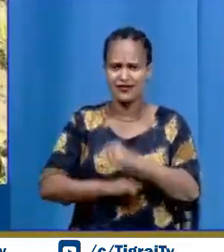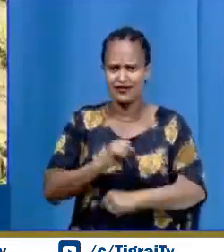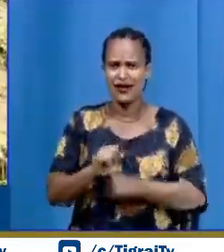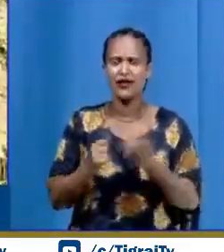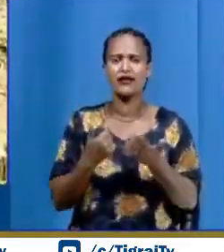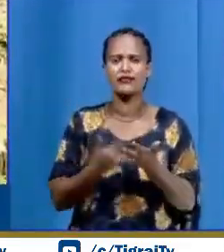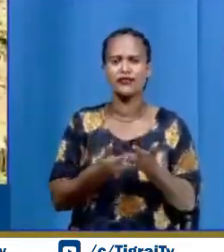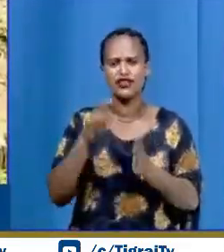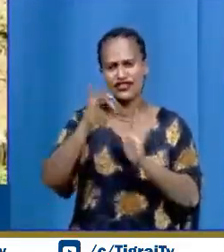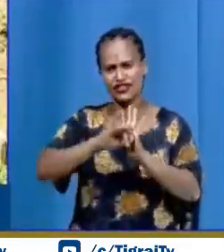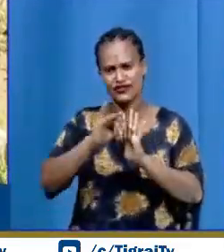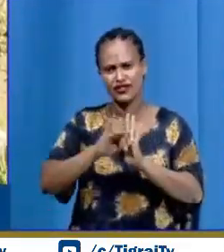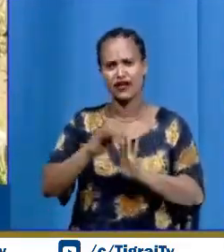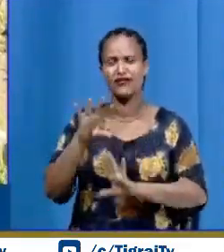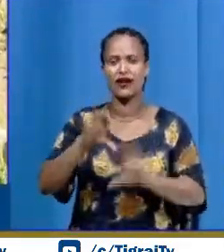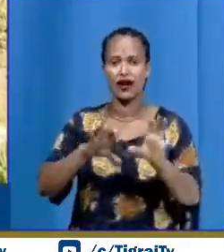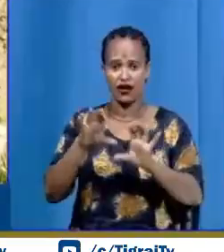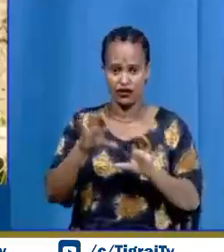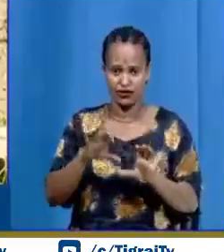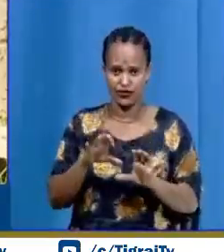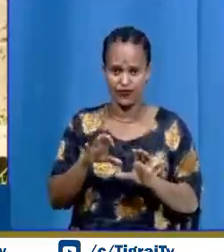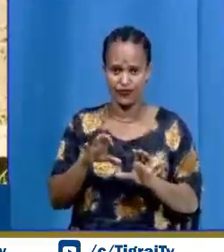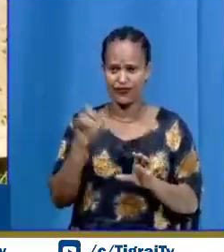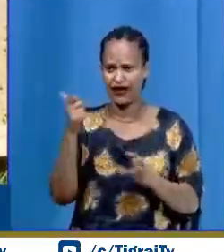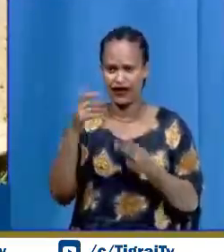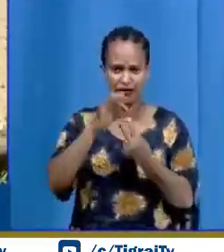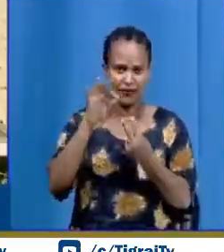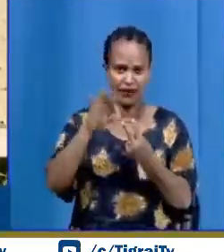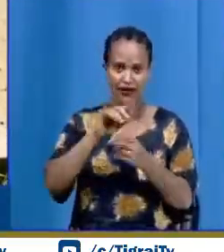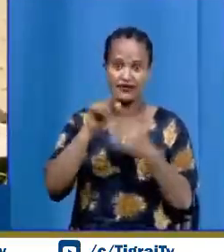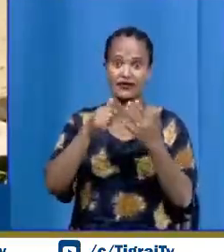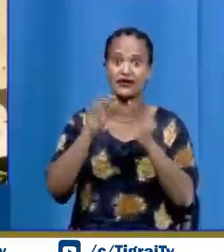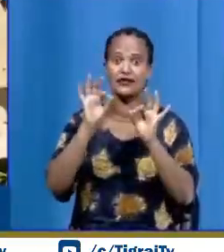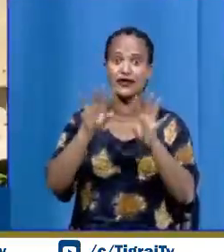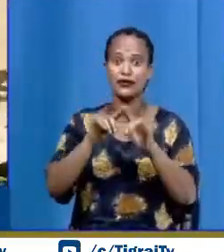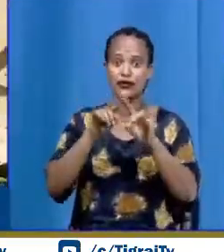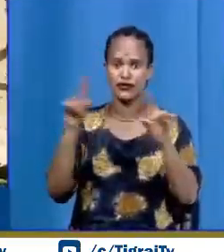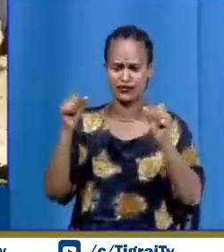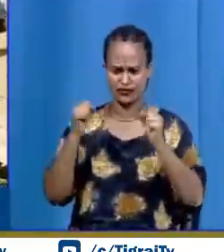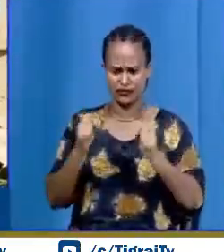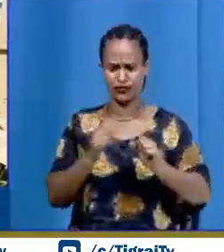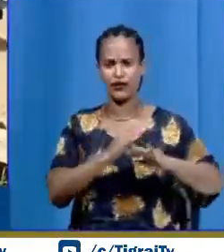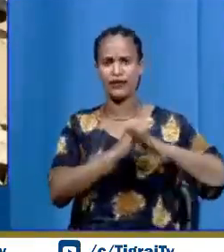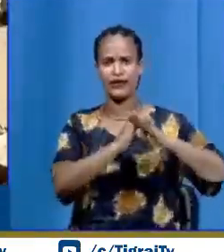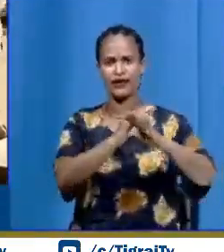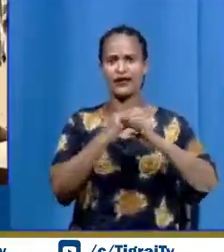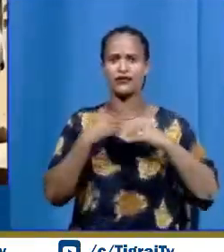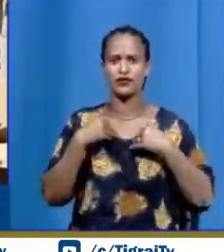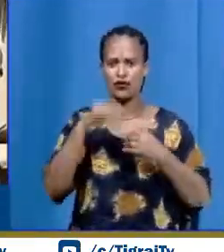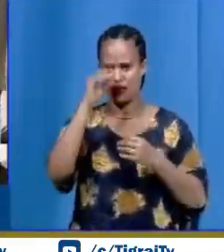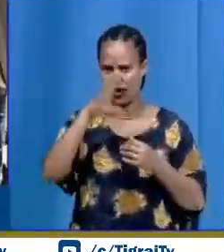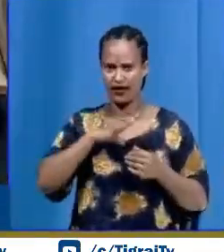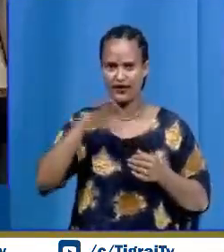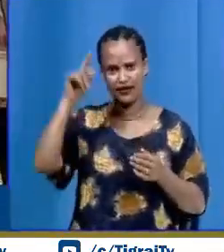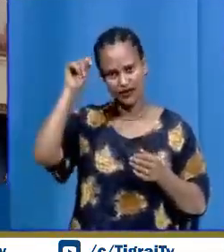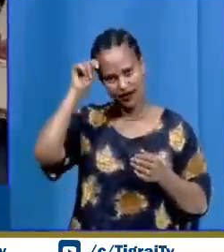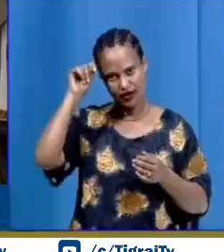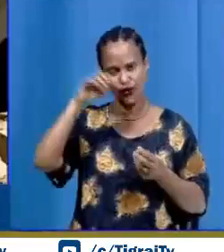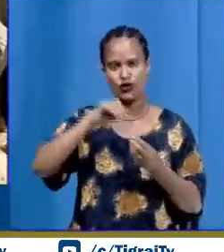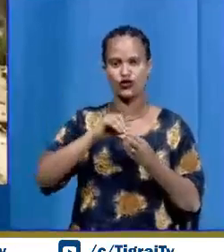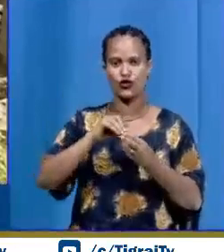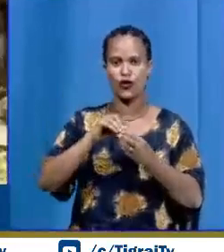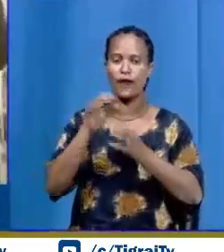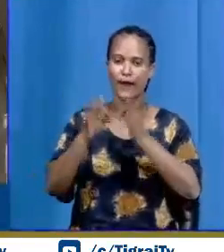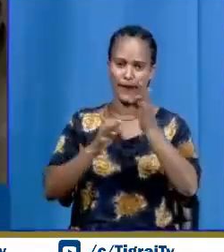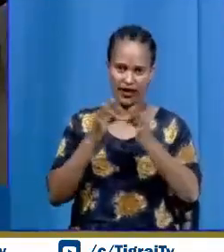ከምዚ ዝበለ ጨፍጫፍ የካይደሉም ካሊእ መማርፂ ስለ ዘይብሉ ግን ተሪሩ ይምክት ከም ዘለዎም ኣይተ ተኽላይ